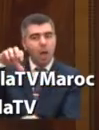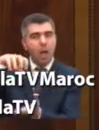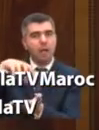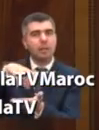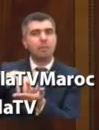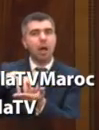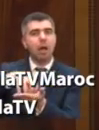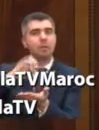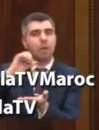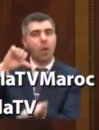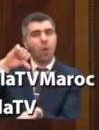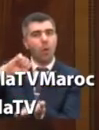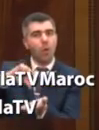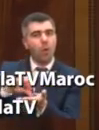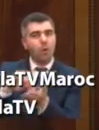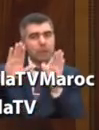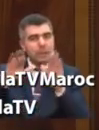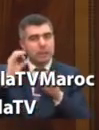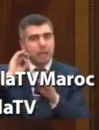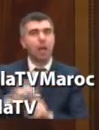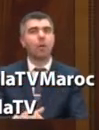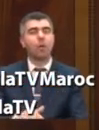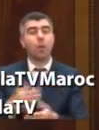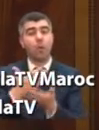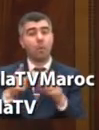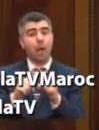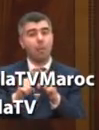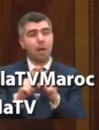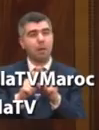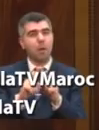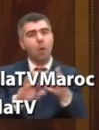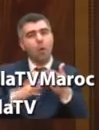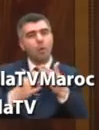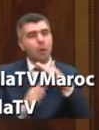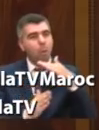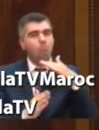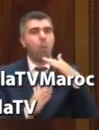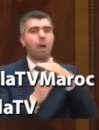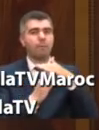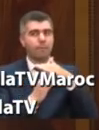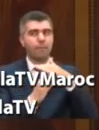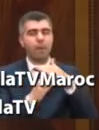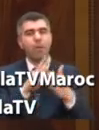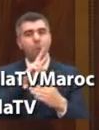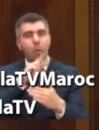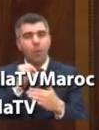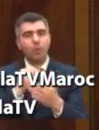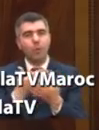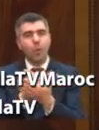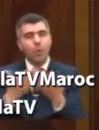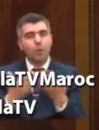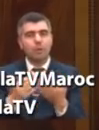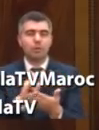القدس، وفي التصدي لسياسات الاستيطان وتهويد المقدسات. نثمن